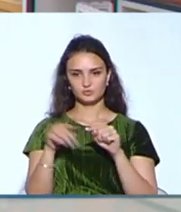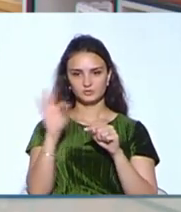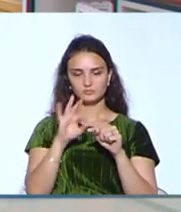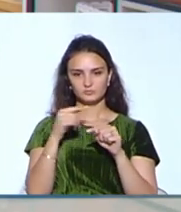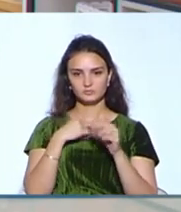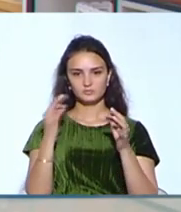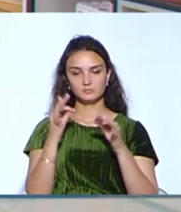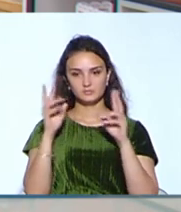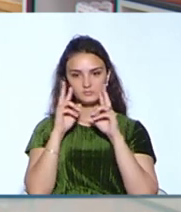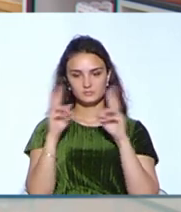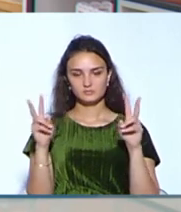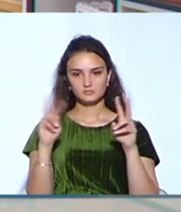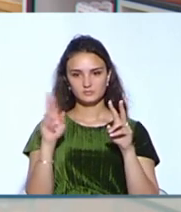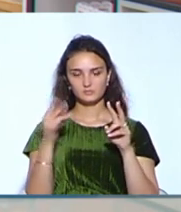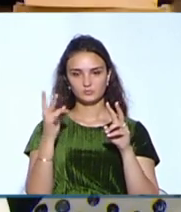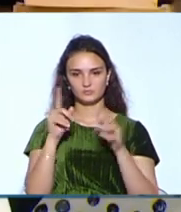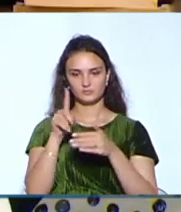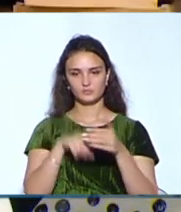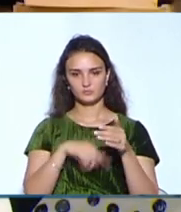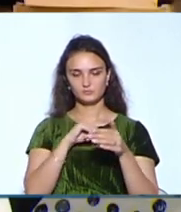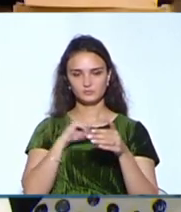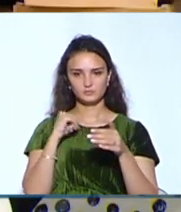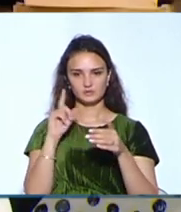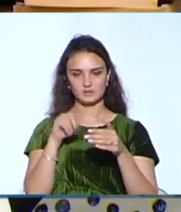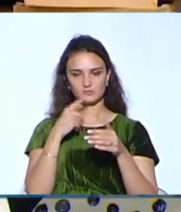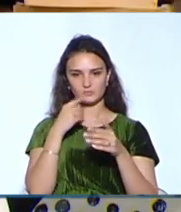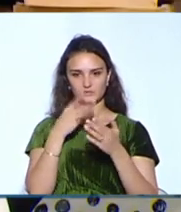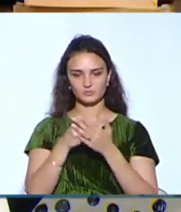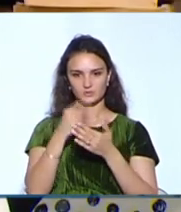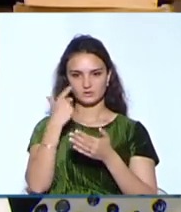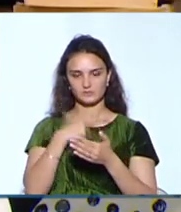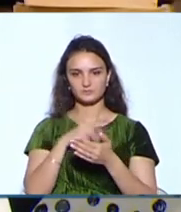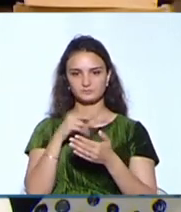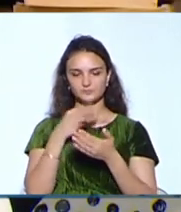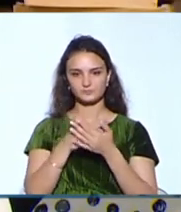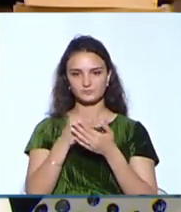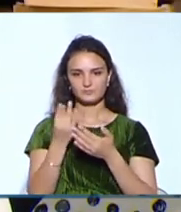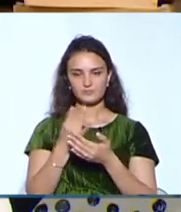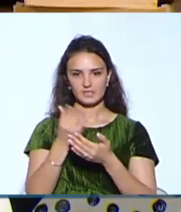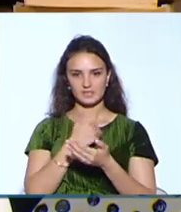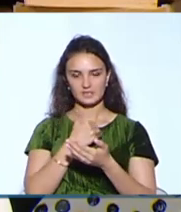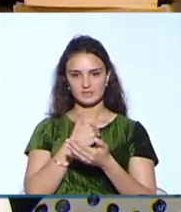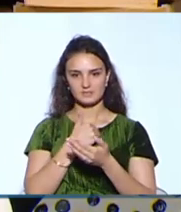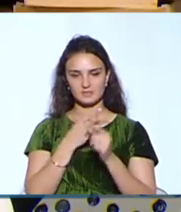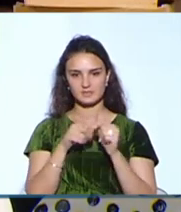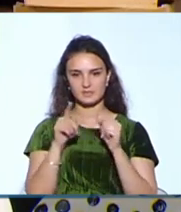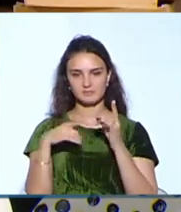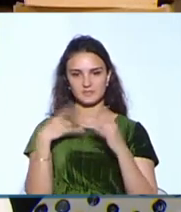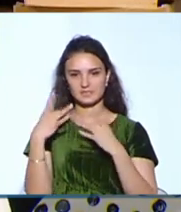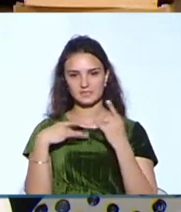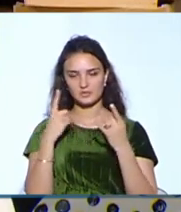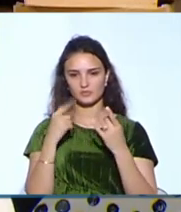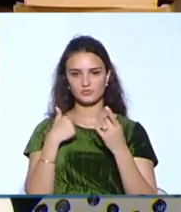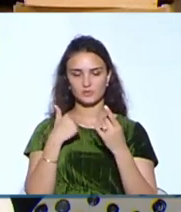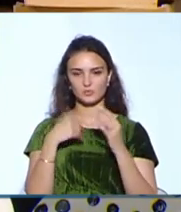შესახებ ჩვენ არაფერი ვიცით და უნდა ვენდოთ თვითონ რას ამბობენ საკუთარ თავზე და საკუთარ ინტერესებზე. და ის პრეტენზია, რომ ჩვენ